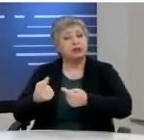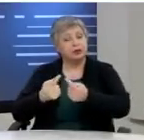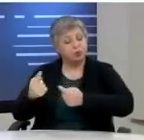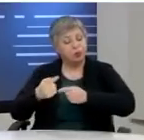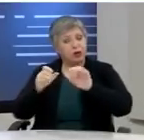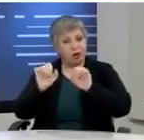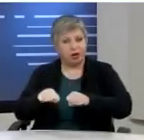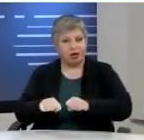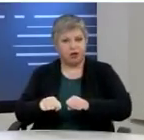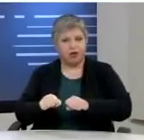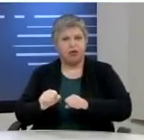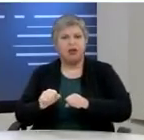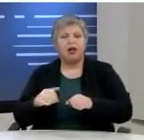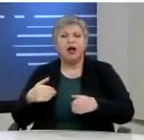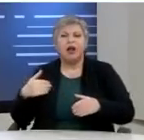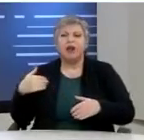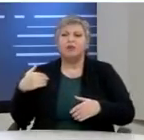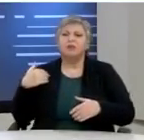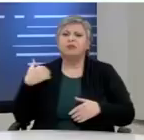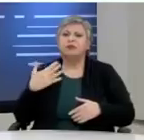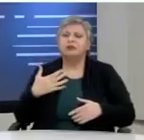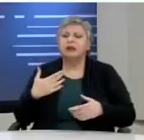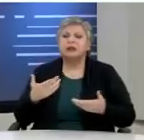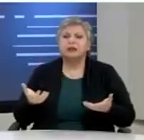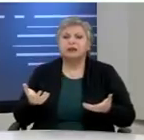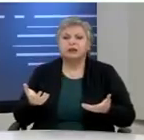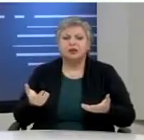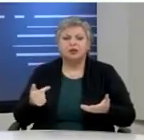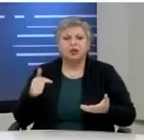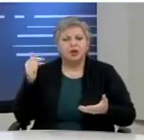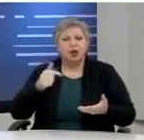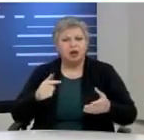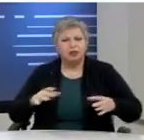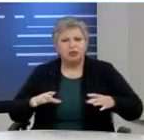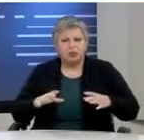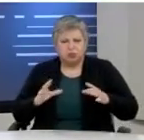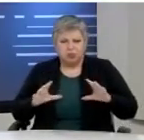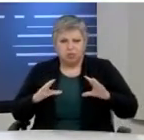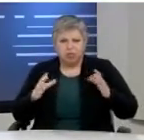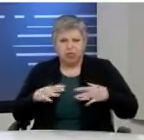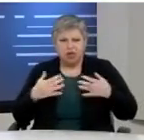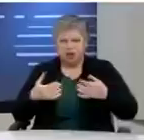οποιαδήποτε συζήτηση, γιατί δεν ανοίγαν τη συζήτηση, για αλλαγή του συνταγματός τους. Καμία